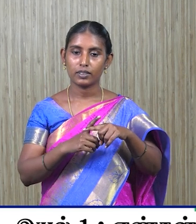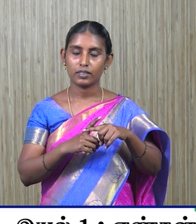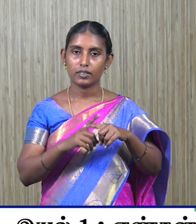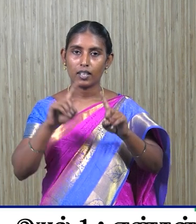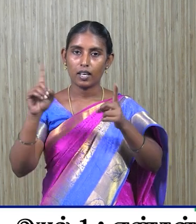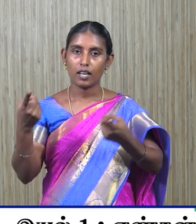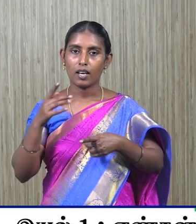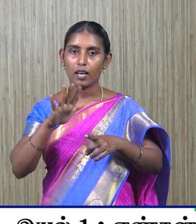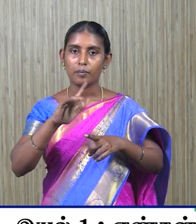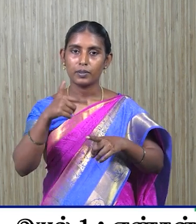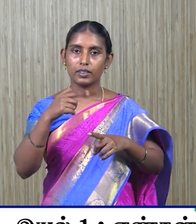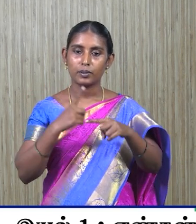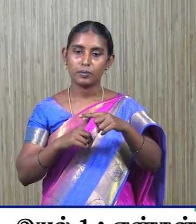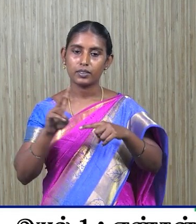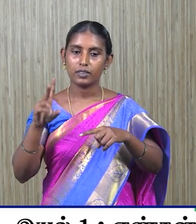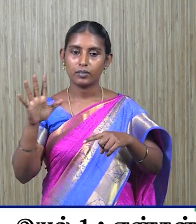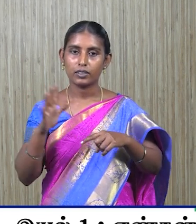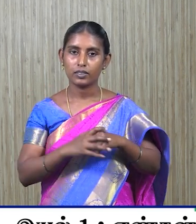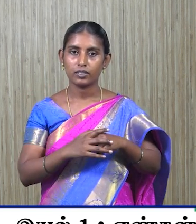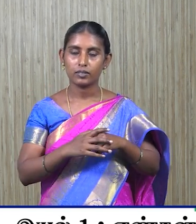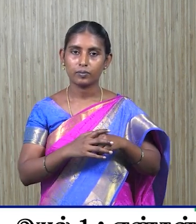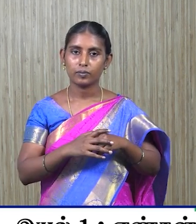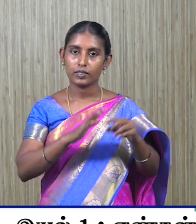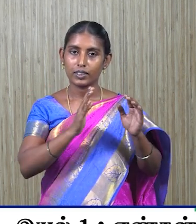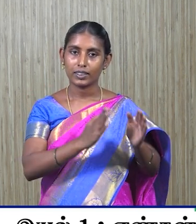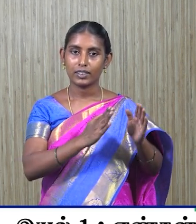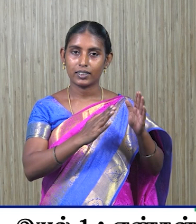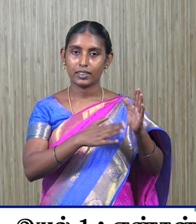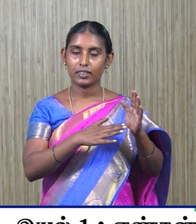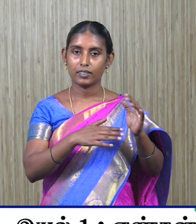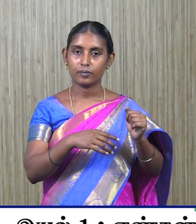43 - 57 25 ஒன்றாக சேர்த்துடலாம். அப்போ இந்த பக்கம் இடதுபுறம்